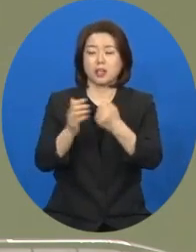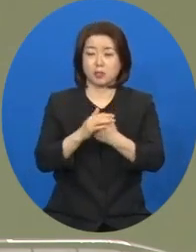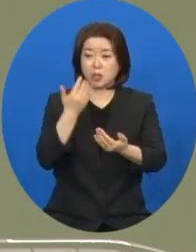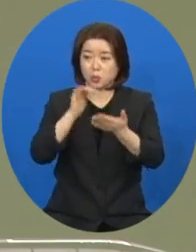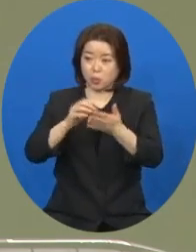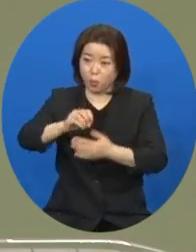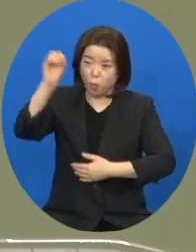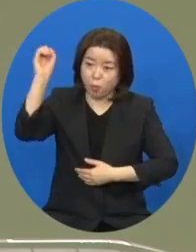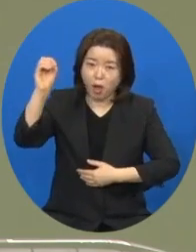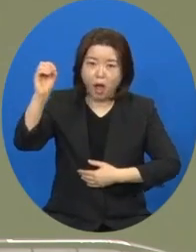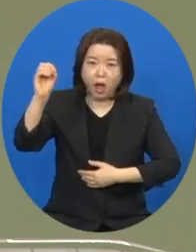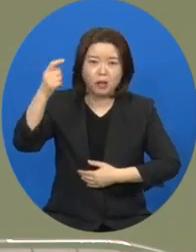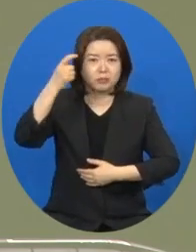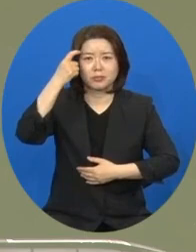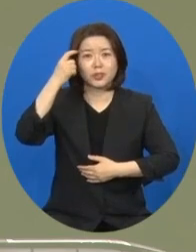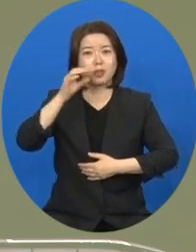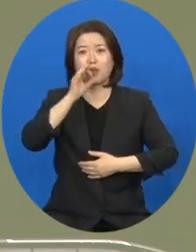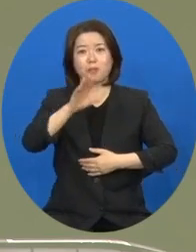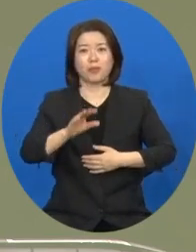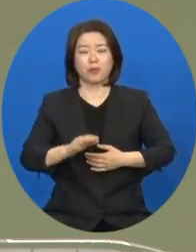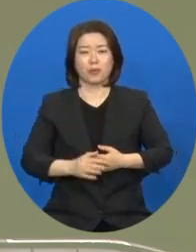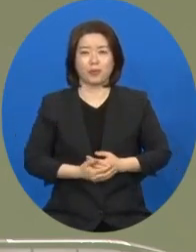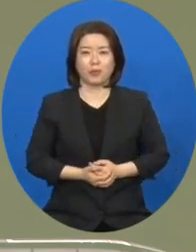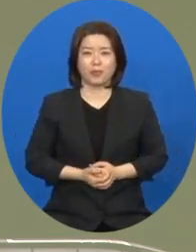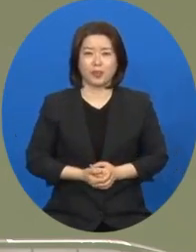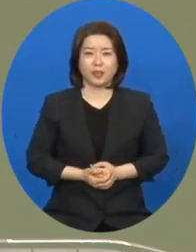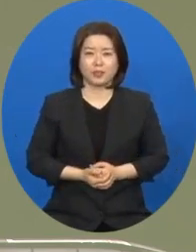던질 엄두도 못 내요.